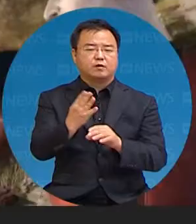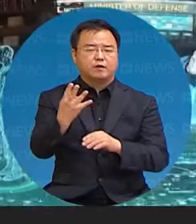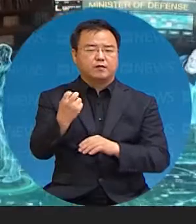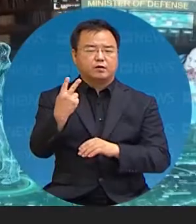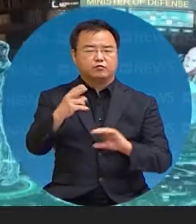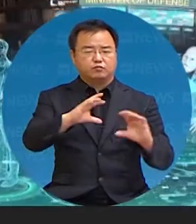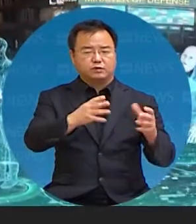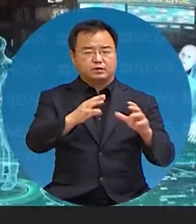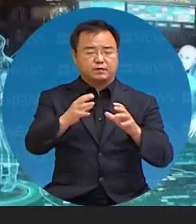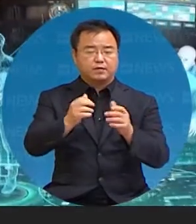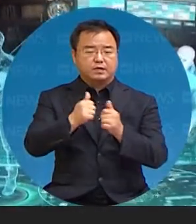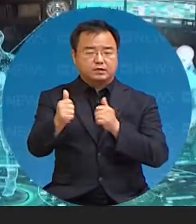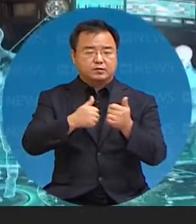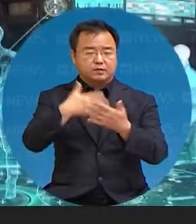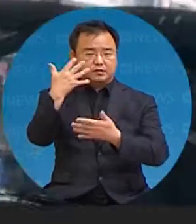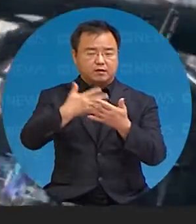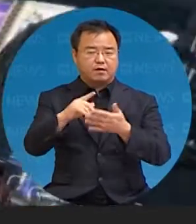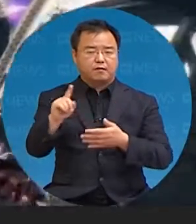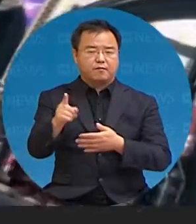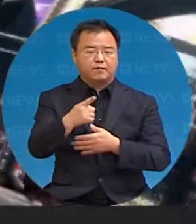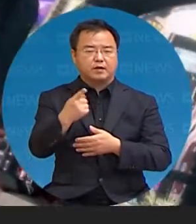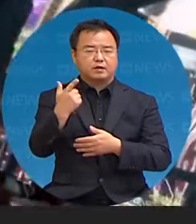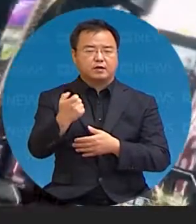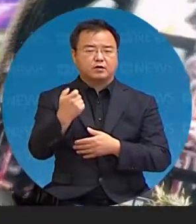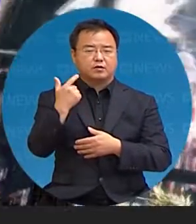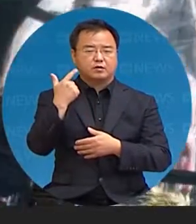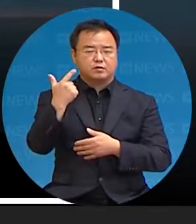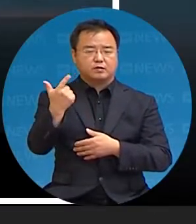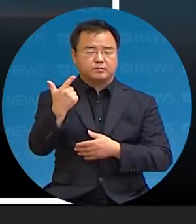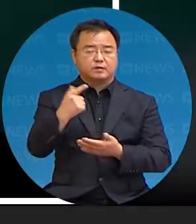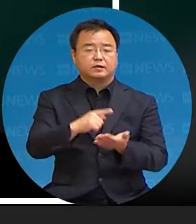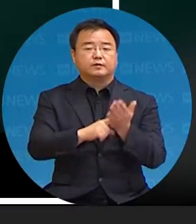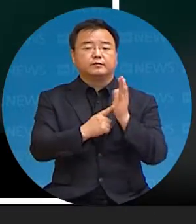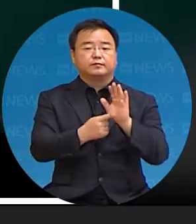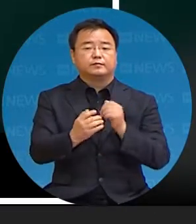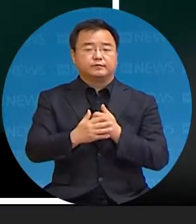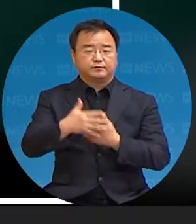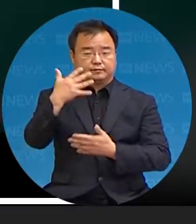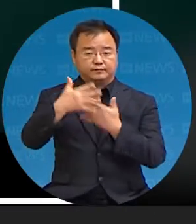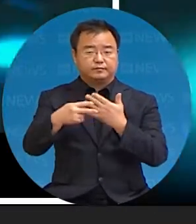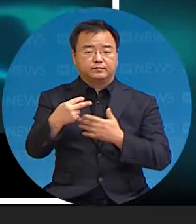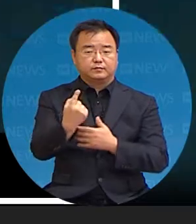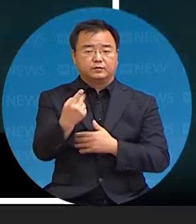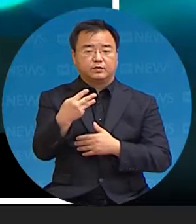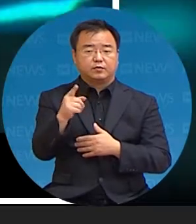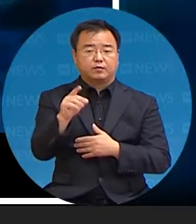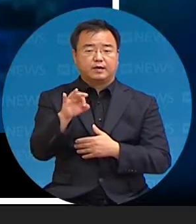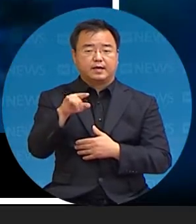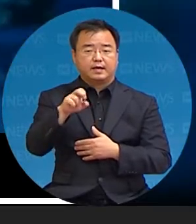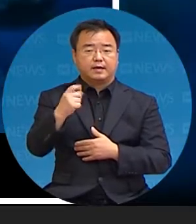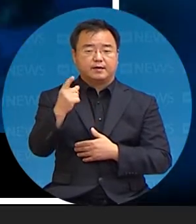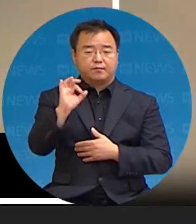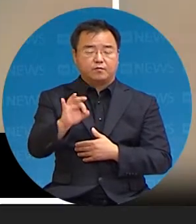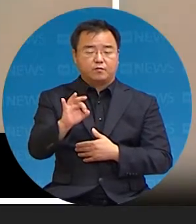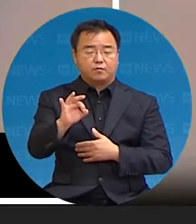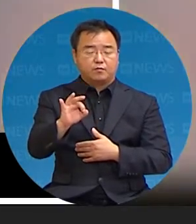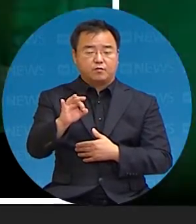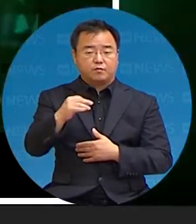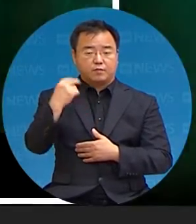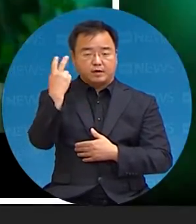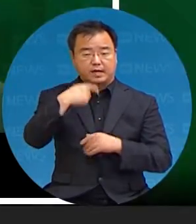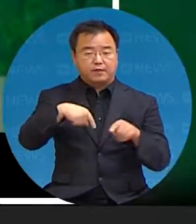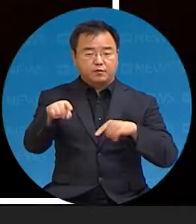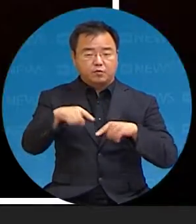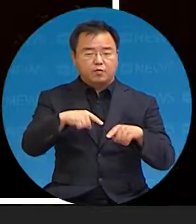출품된 경쟁작 116편이 상영됩니다. 영화 도라에몽의 감독과 작곡가 히사이시조가